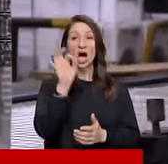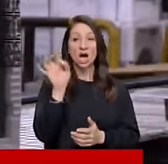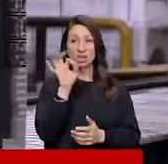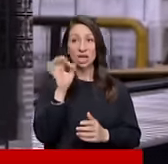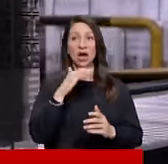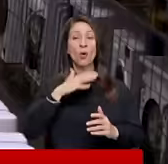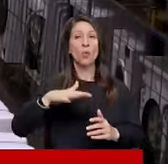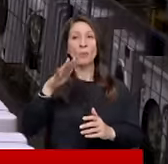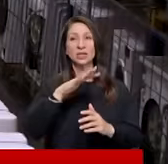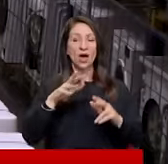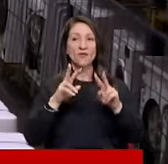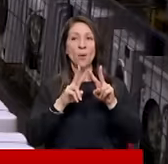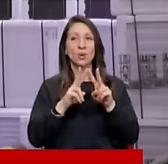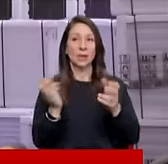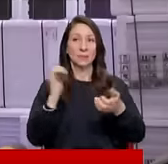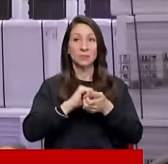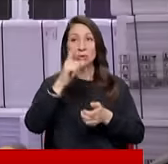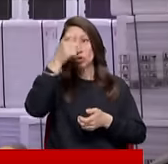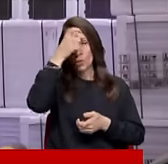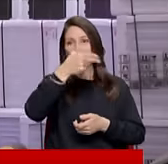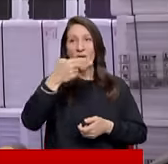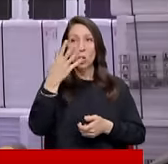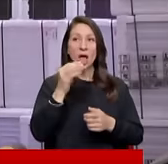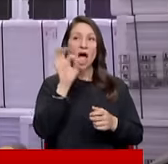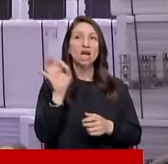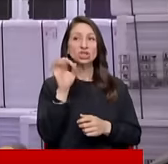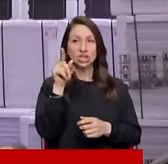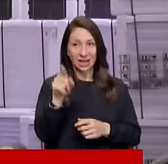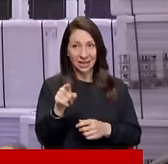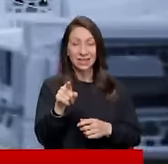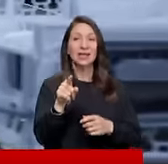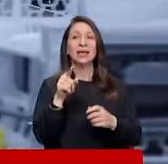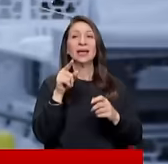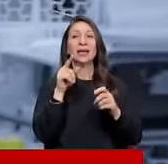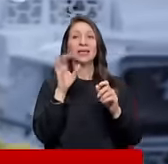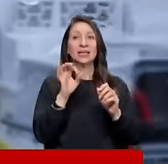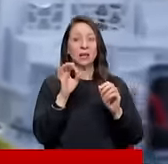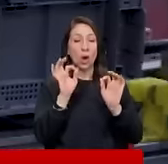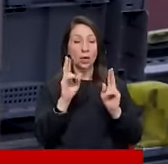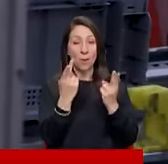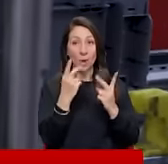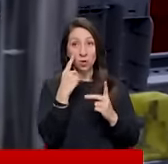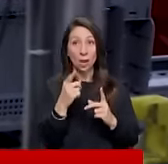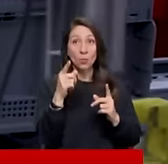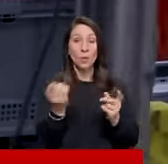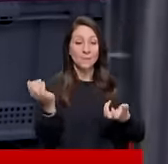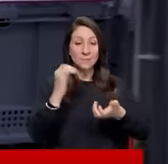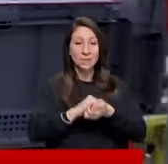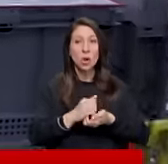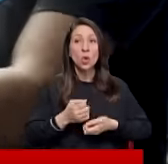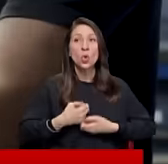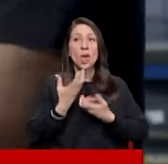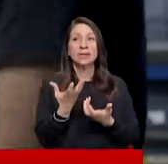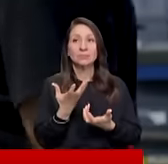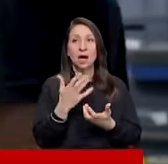Arçelik Avrupa'da Whirlpool'la birleşti. Bir Türk markası olan Arçelik Euromonitor Passport Trade Statics raporuna göre bu birleşmeyle üretim